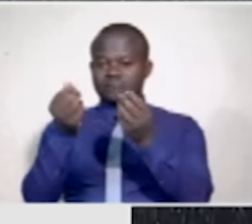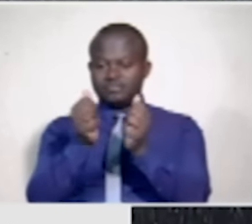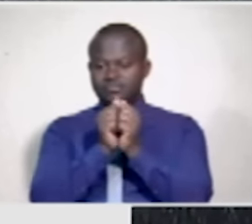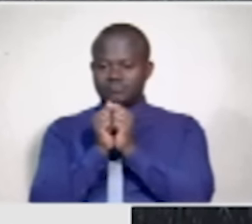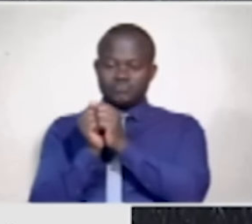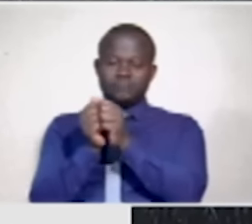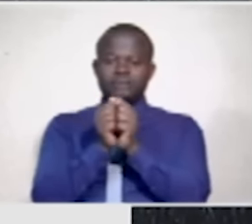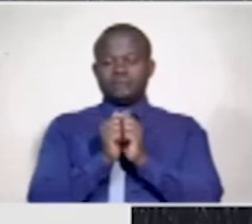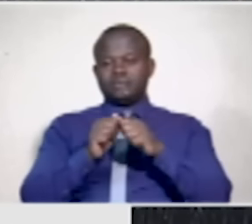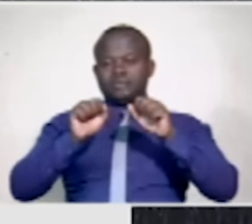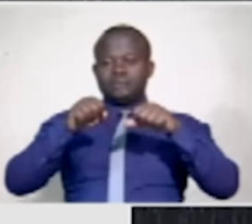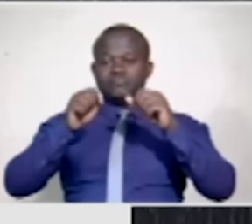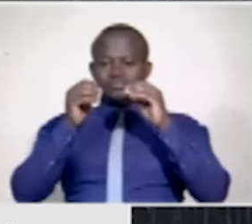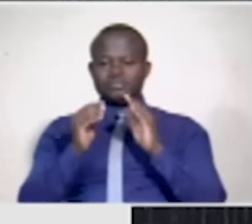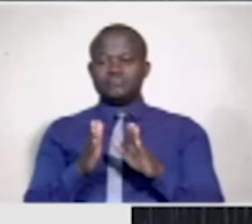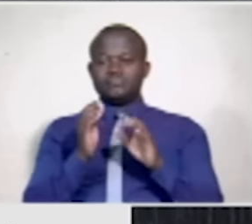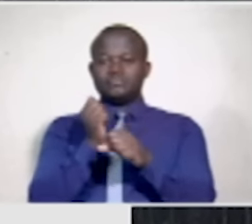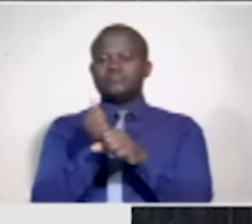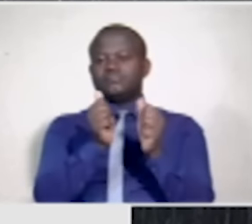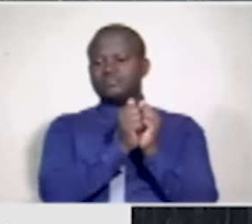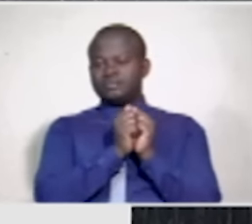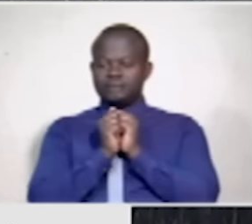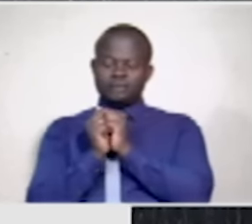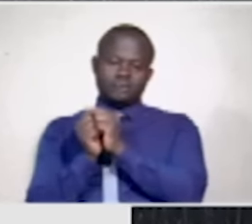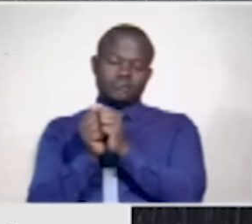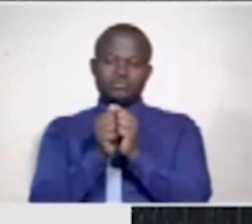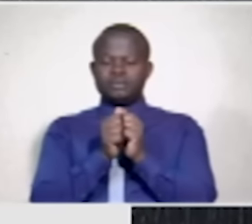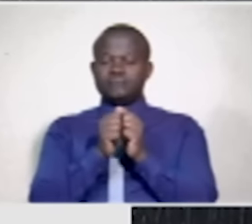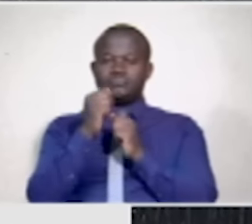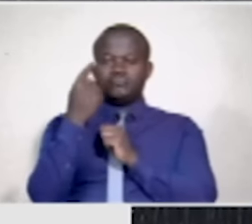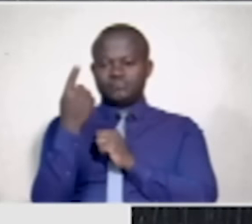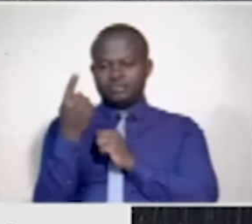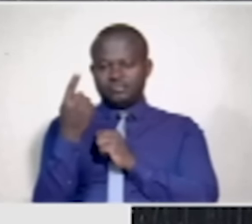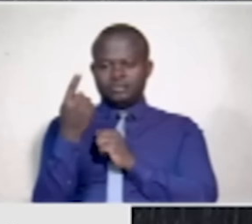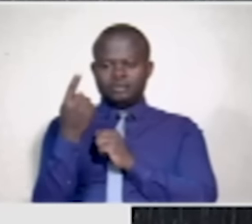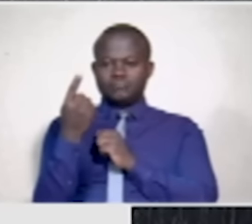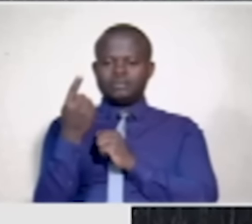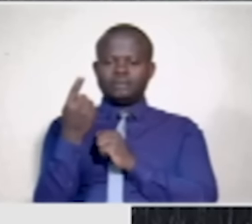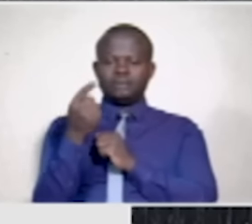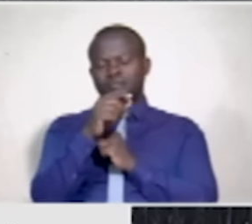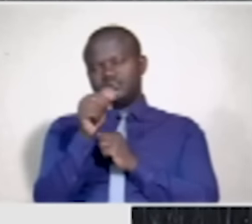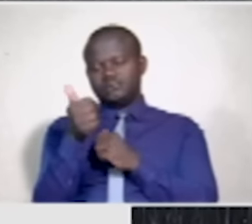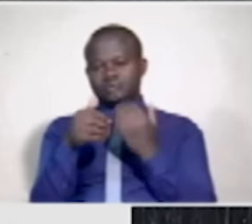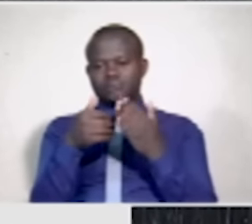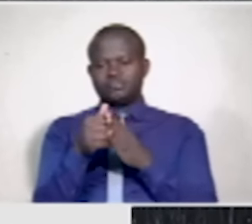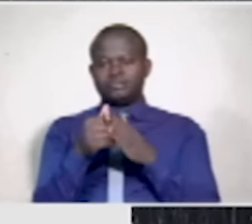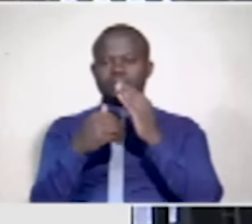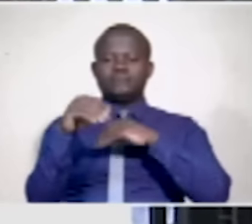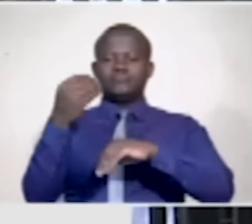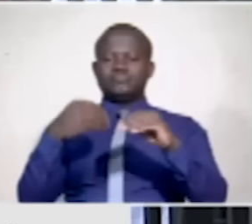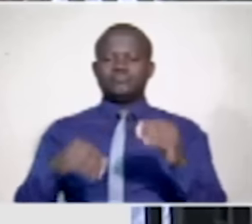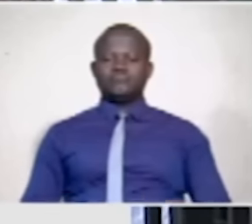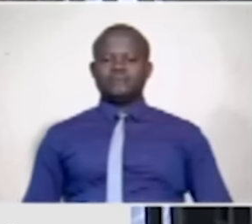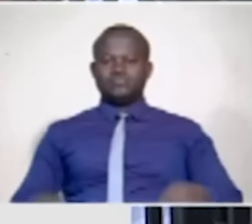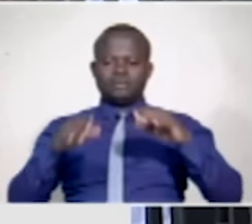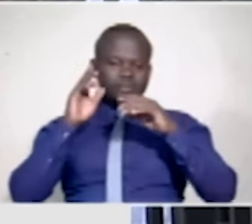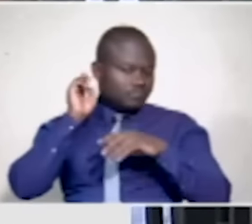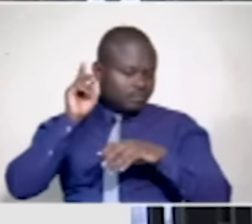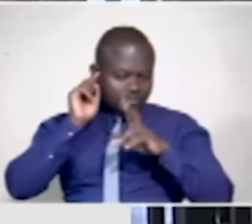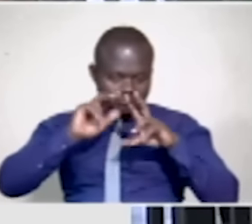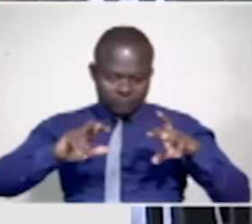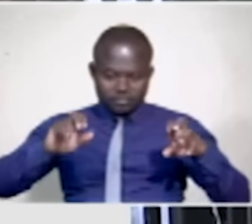hari na moto yadutwaraga, uwo twakoranaga mu bujura yarumwe, abandi baragurishaga. Iperereza rya Polisi